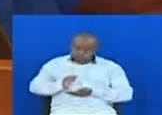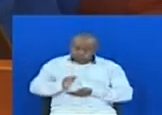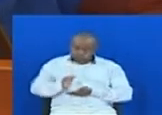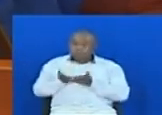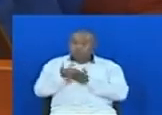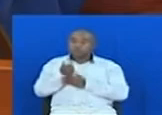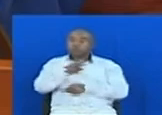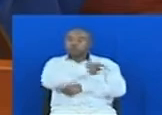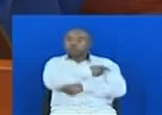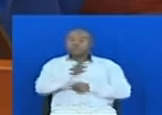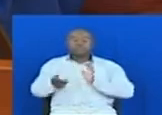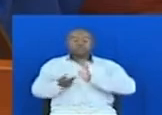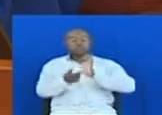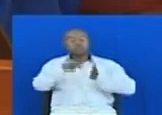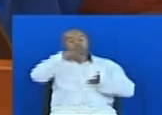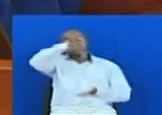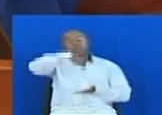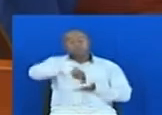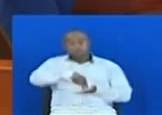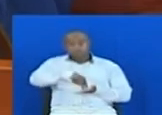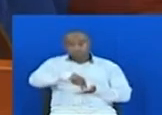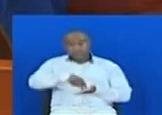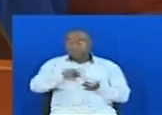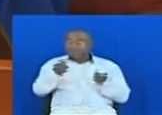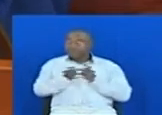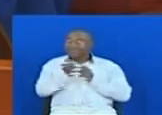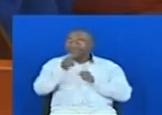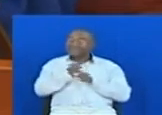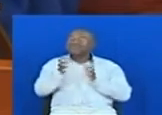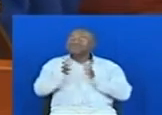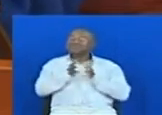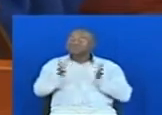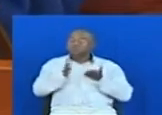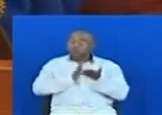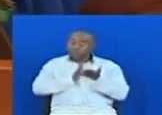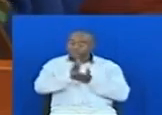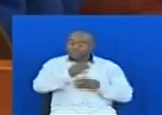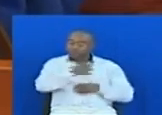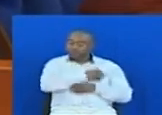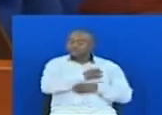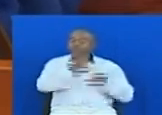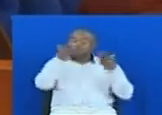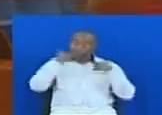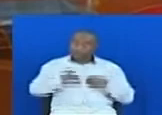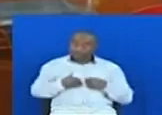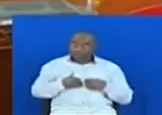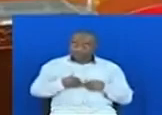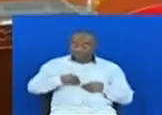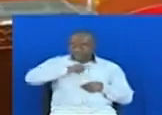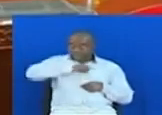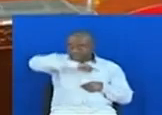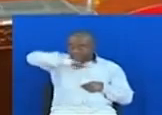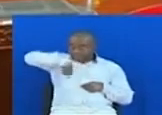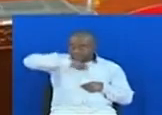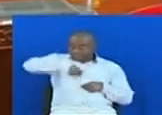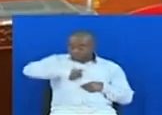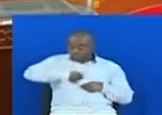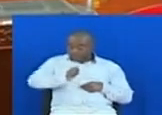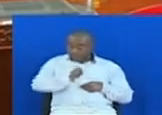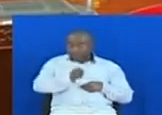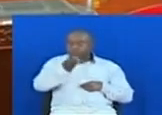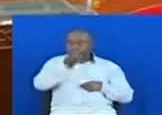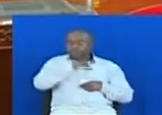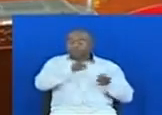wetu na kazi kubwa ambayo pia waziri wetu wa afya ameifanya, na sisi wa Tanzania kutiana moyo, kwa kweli tumefika